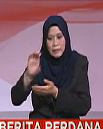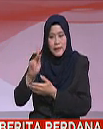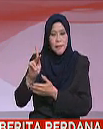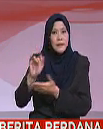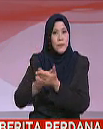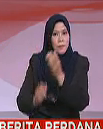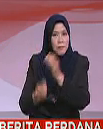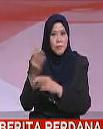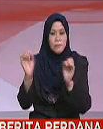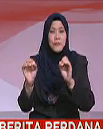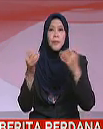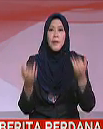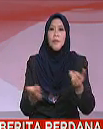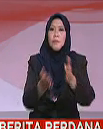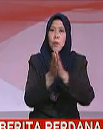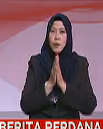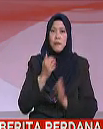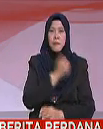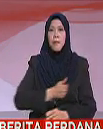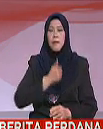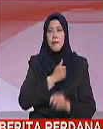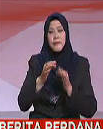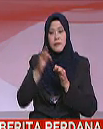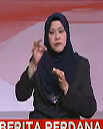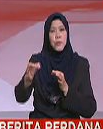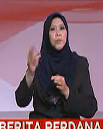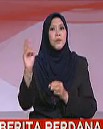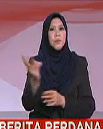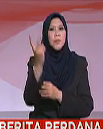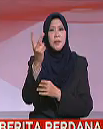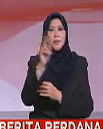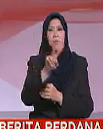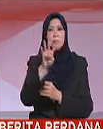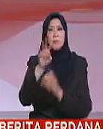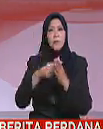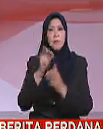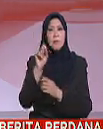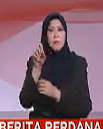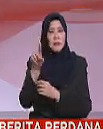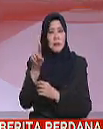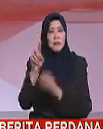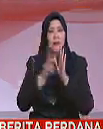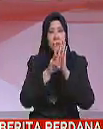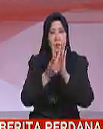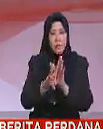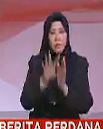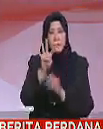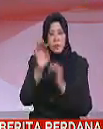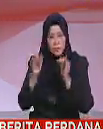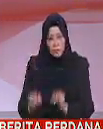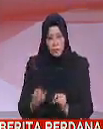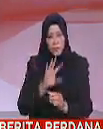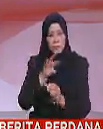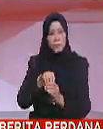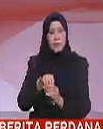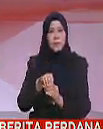Terdahulu, Kelantan FC menerima surat permohonan maaf dan pengangguhan kali kedua pada 24 November daripada wakil empat individu yang